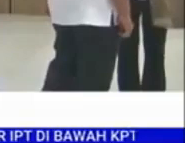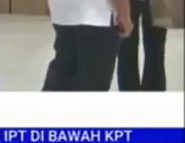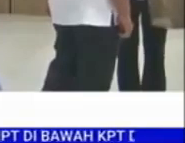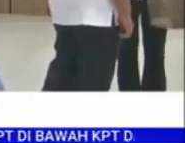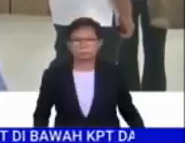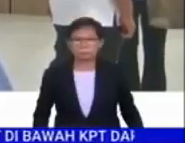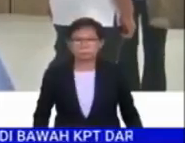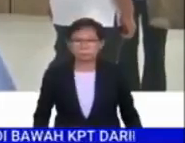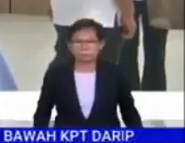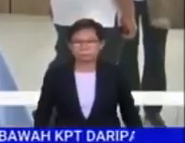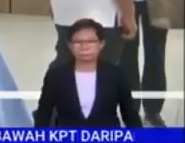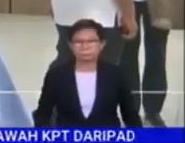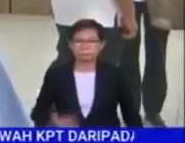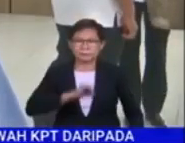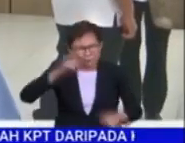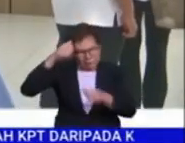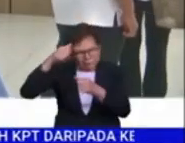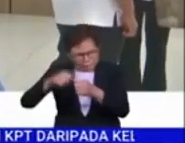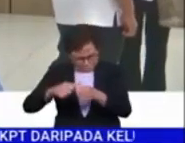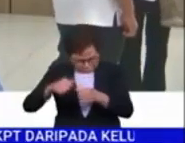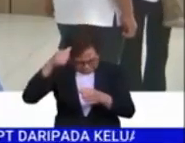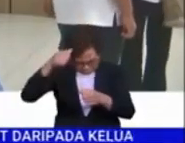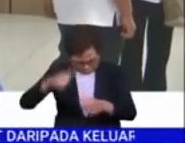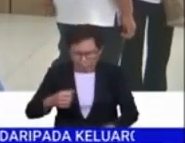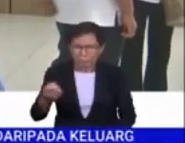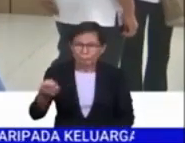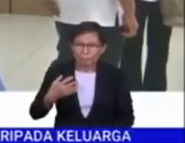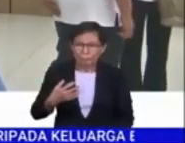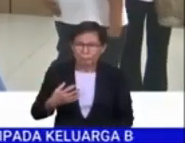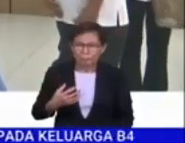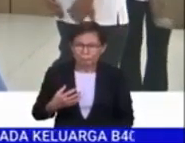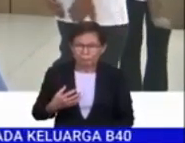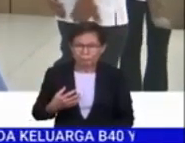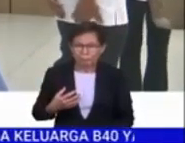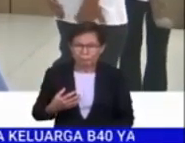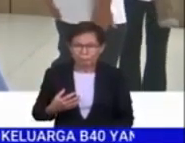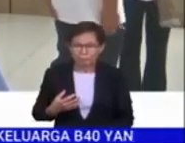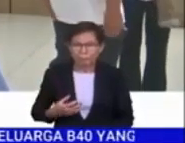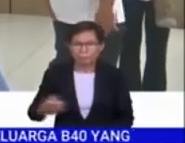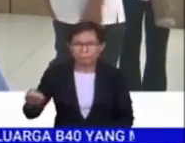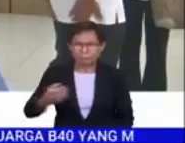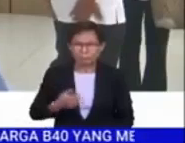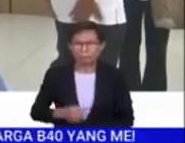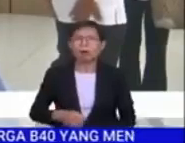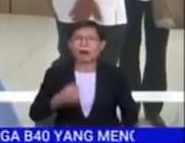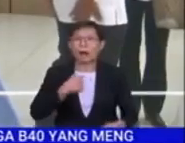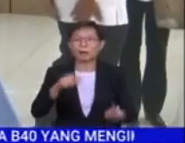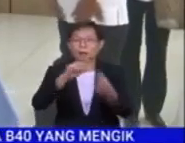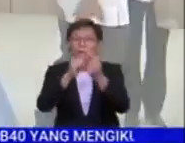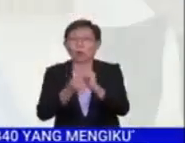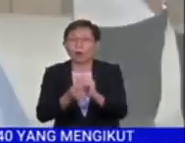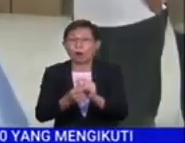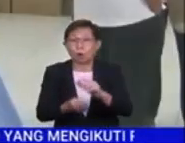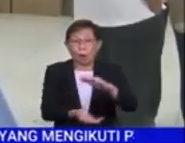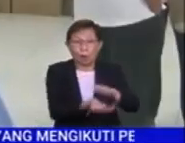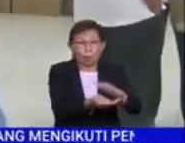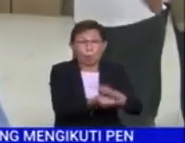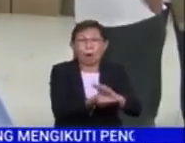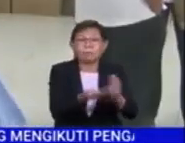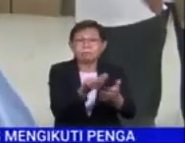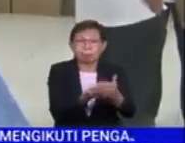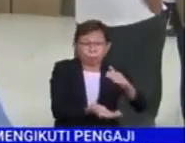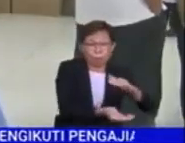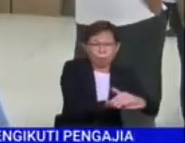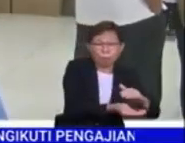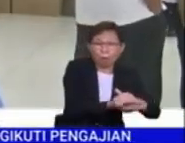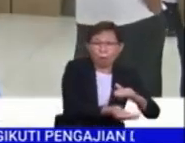saya ingat yang dia cakap tu saya ada terlibat dalam pengumpulan wang haram. Sebab